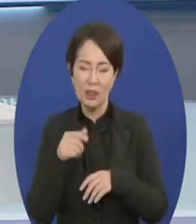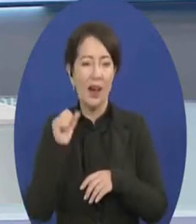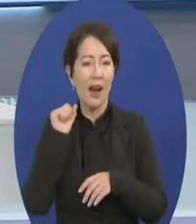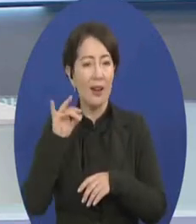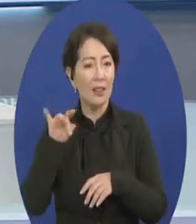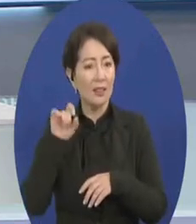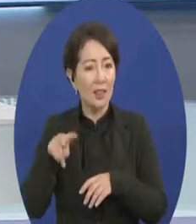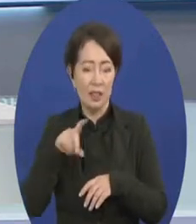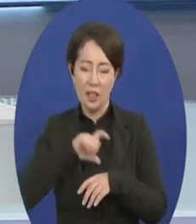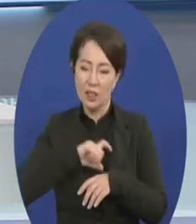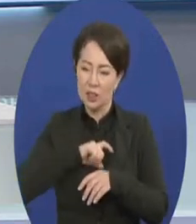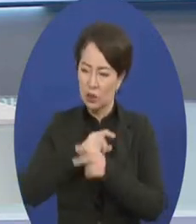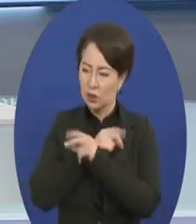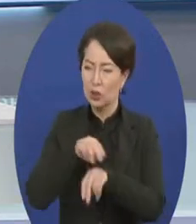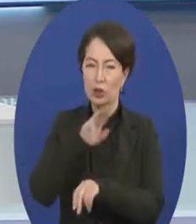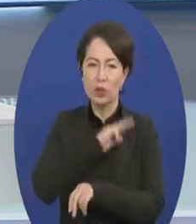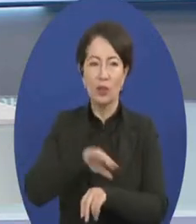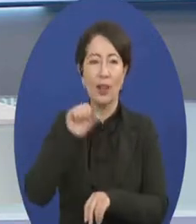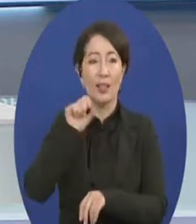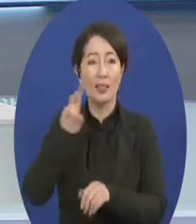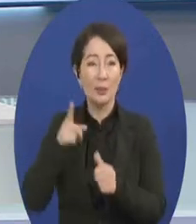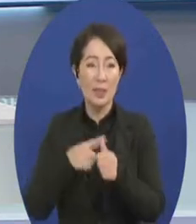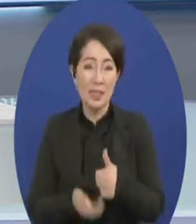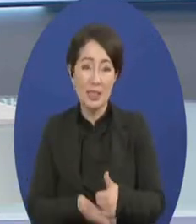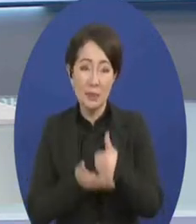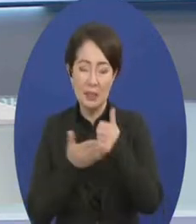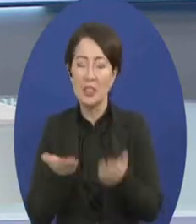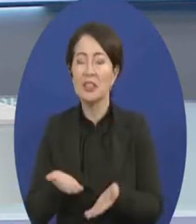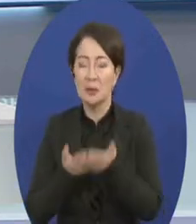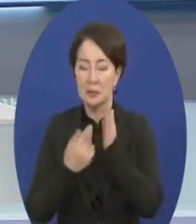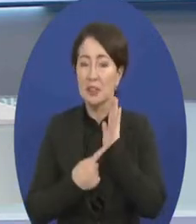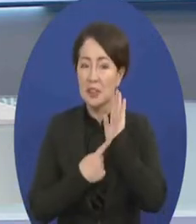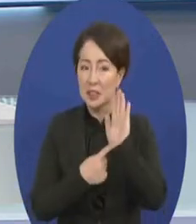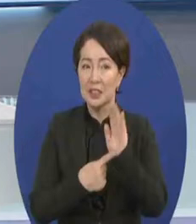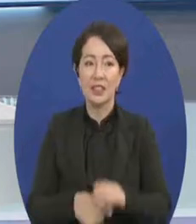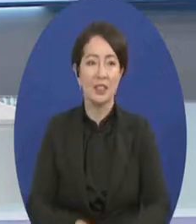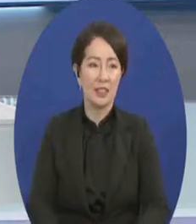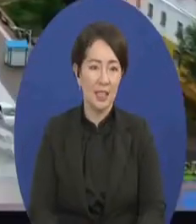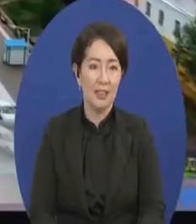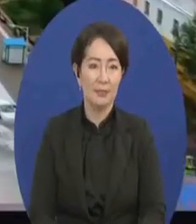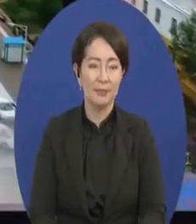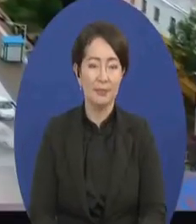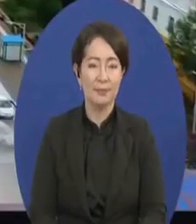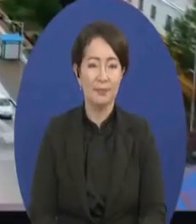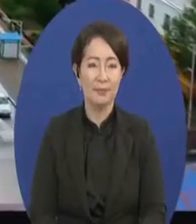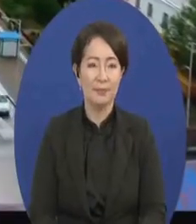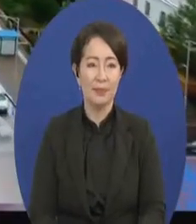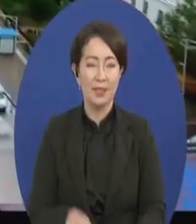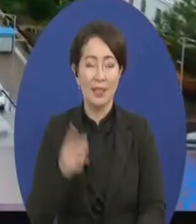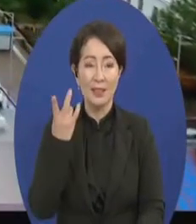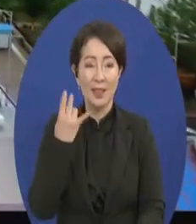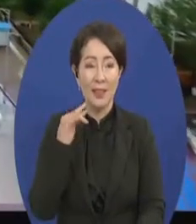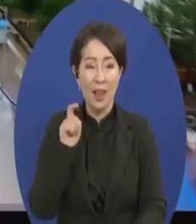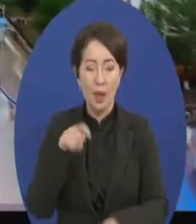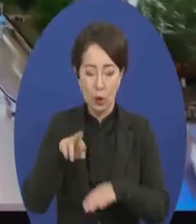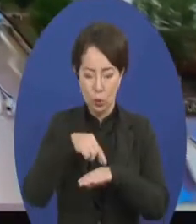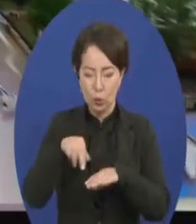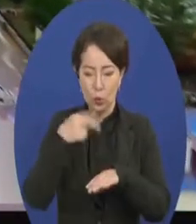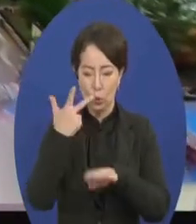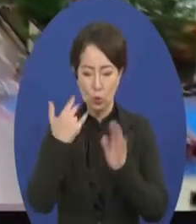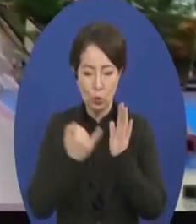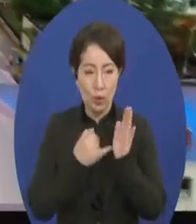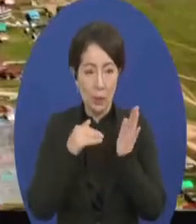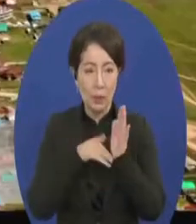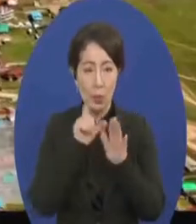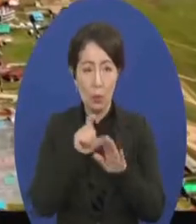ардчлал, эрх эрхчлөөний төлөө арчсан намаас нэр дэвшигчийг дэмжихийн илэрхийлж байлаа. Налах дүүрэг 36 мянган